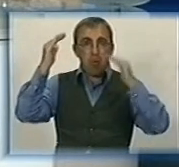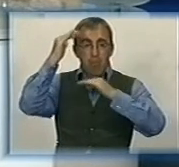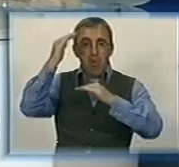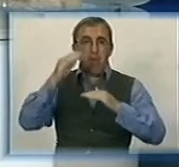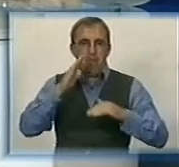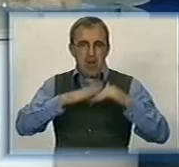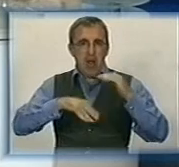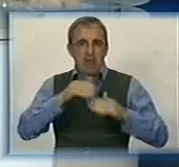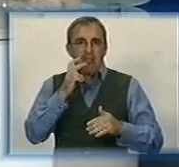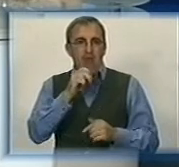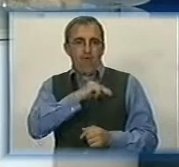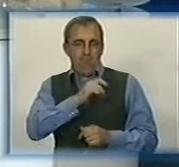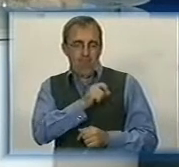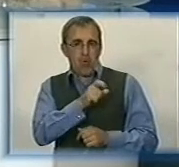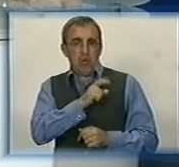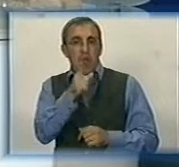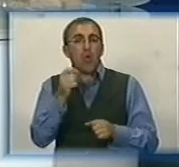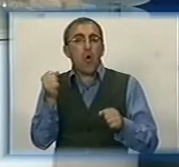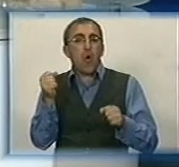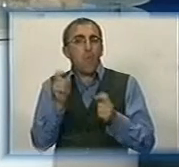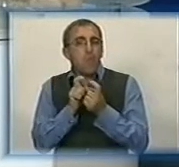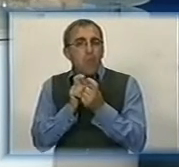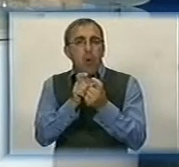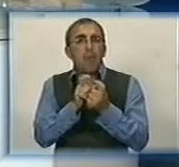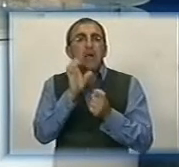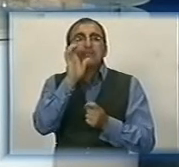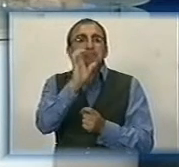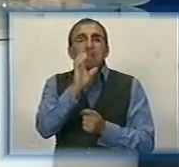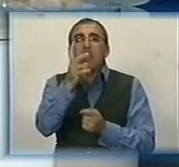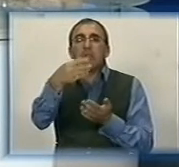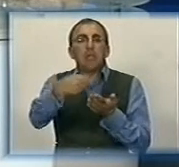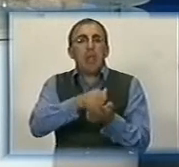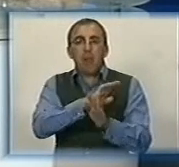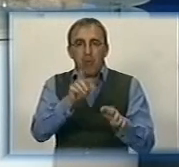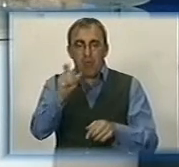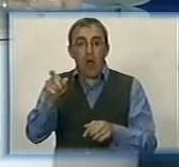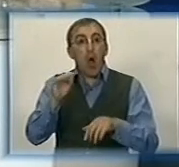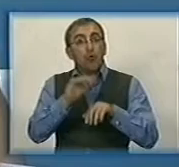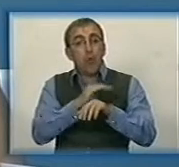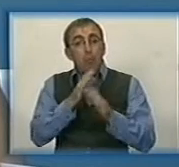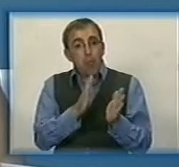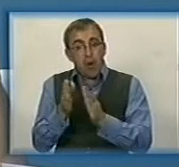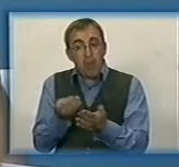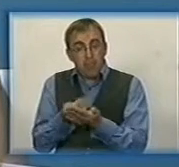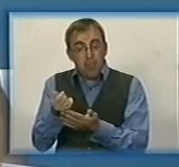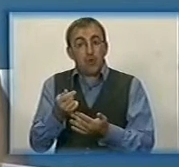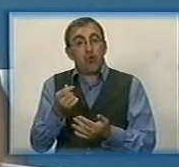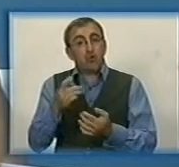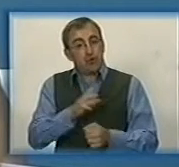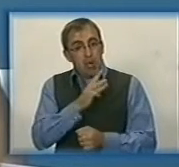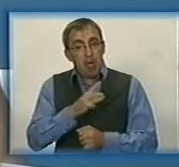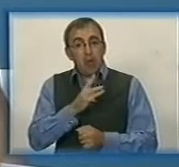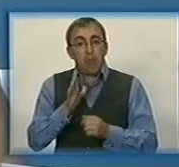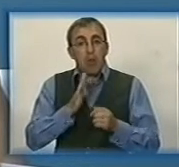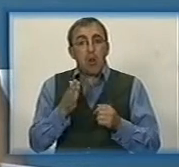Одессе. Ну, то есть это просто борьба с неплательщиками. А что касается добропорядочных плательщиков, конечно, желательно, чтобы